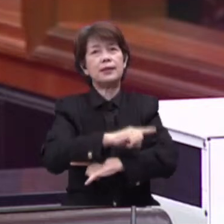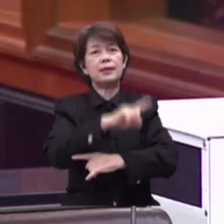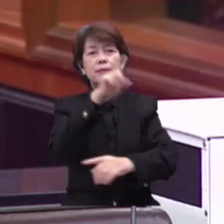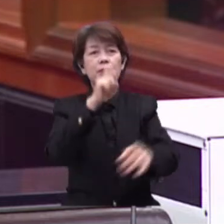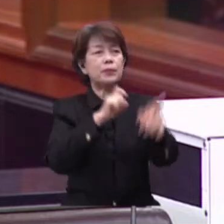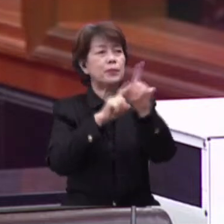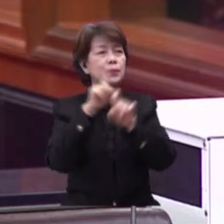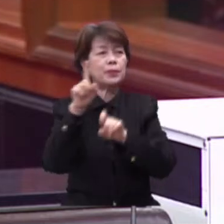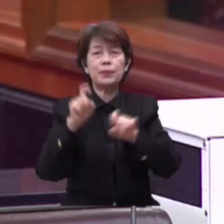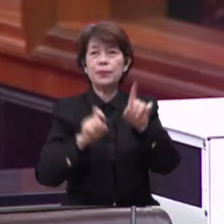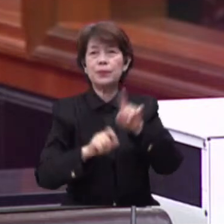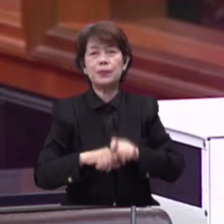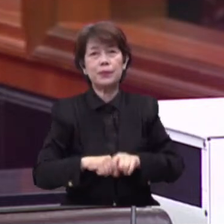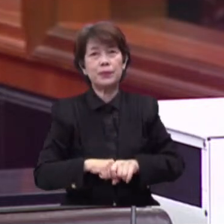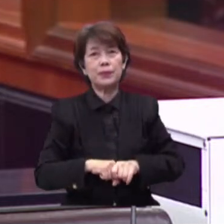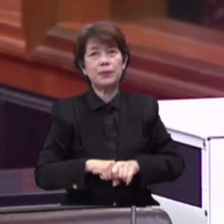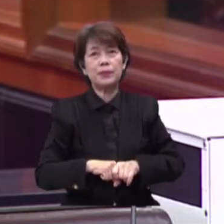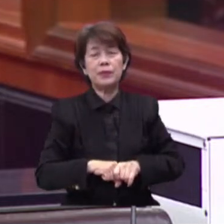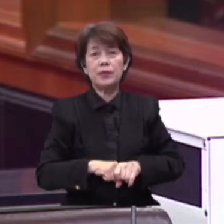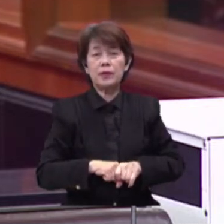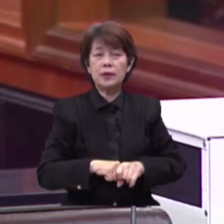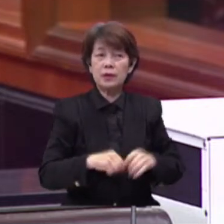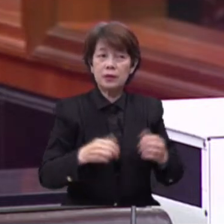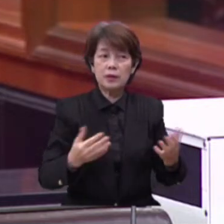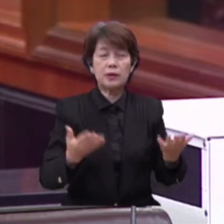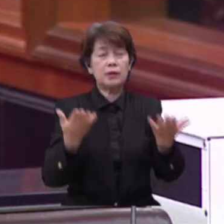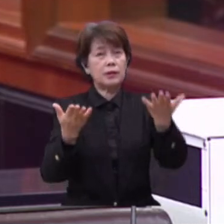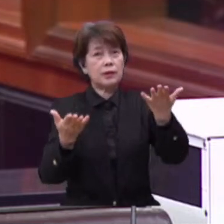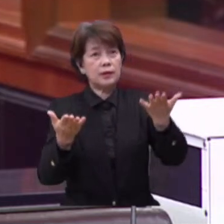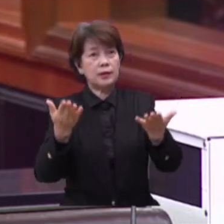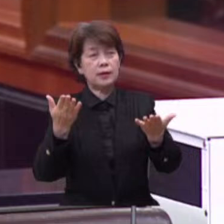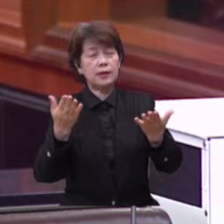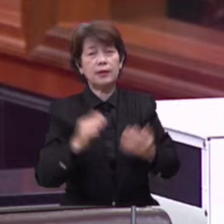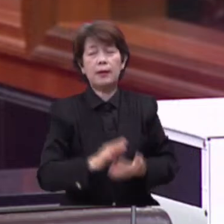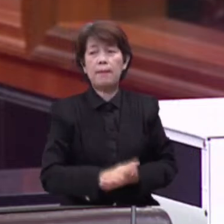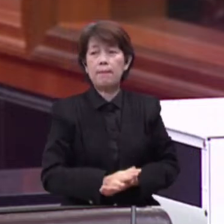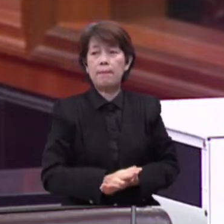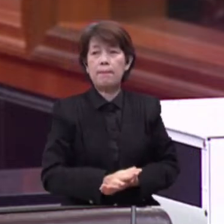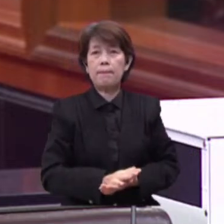dan keseimbangan yang perlu ini supaya tidak